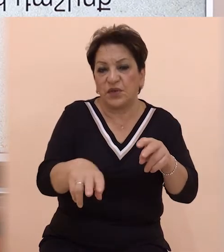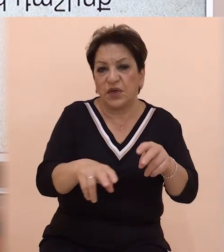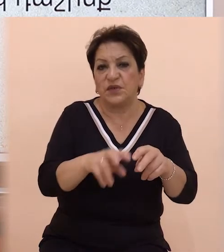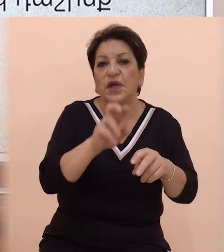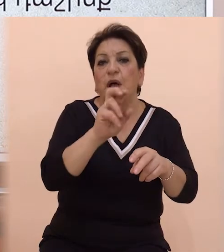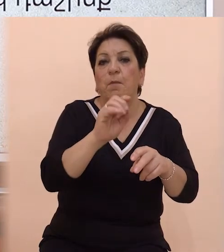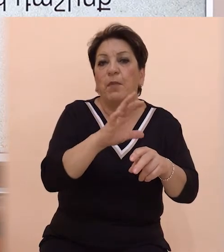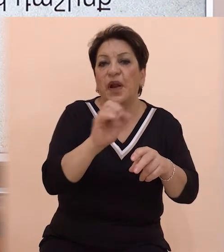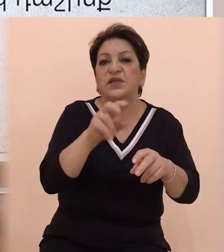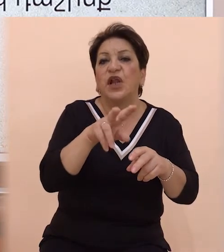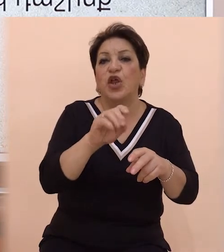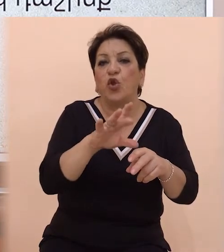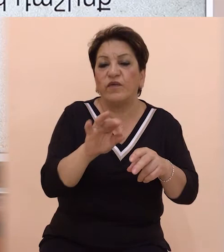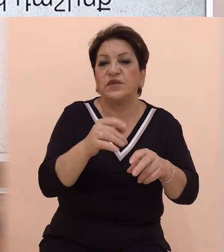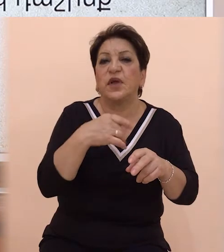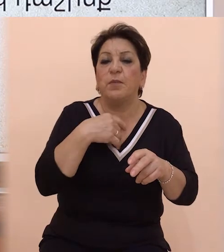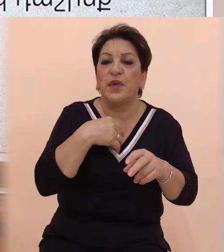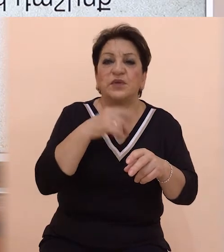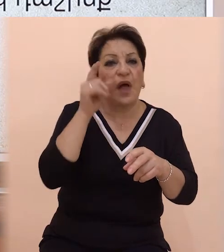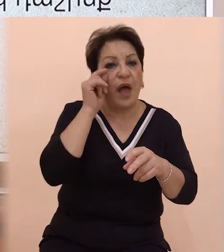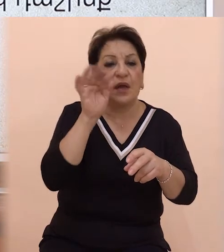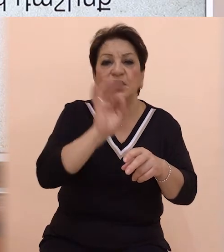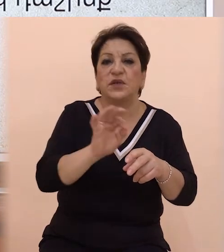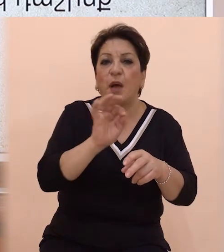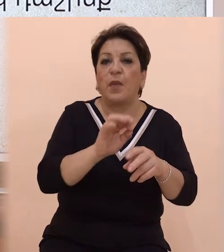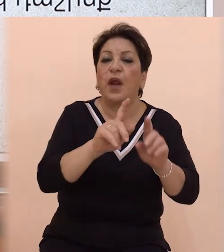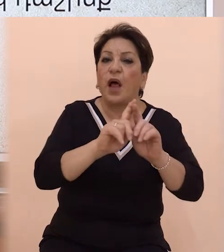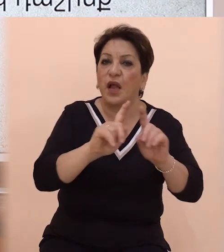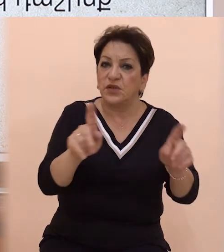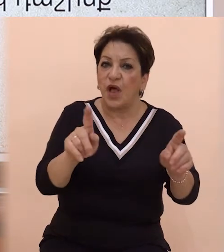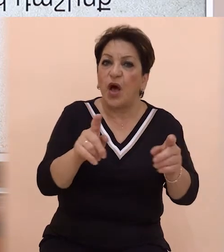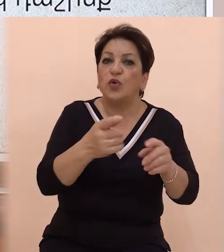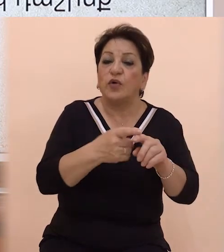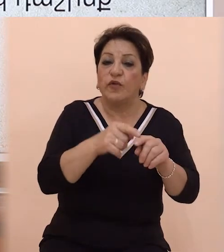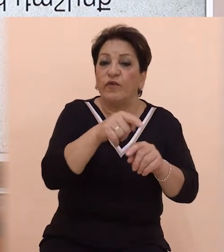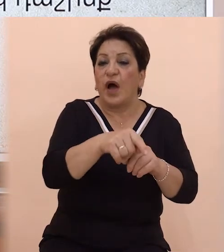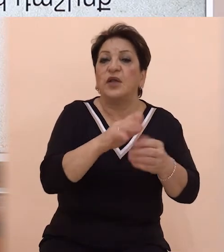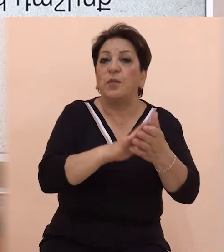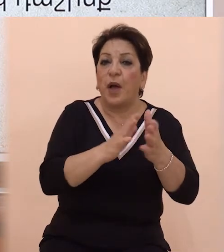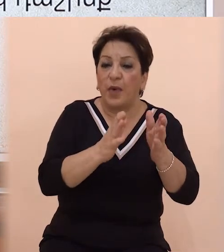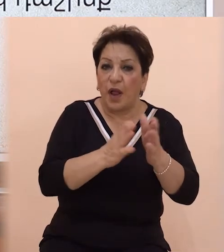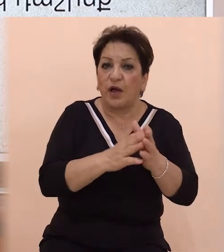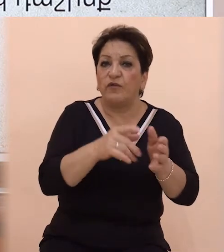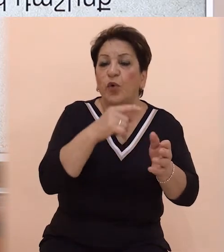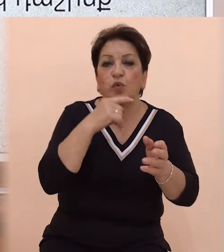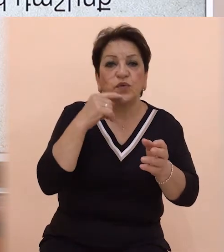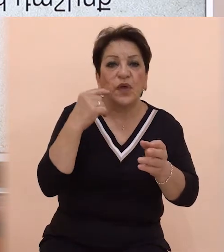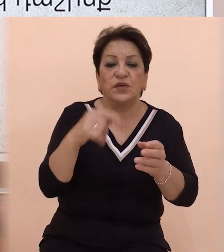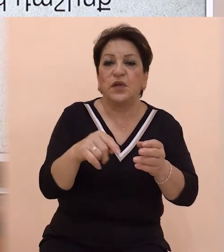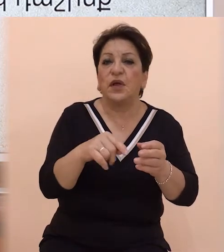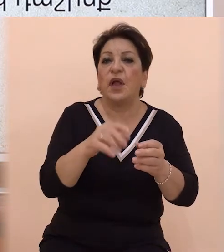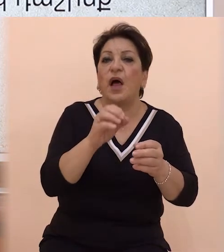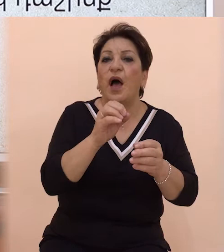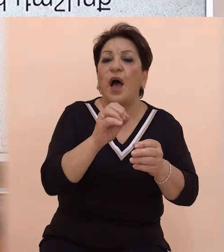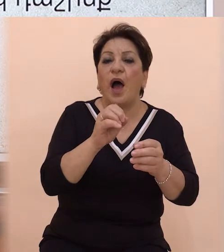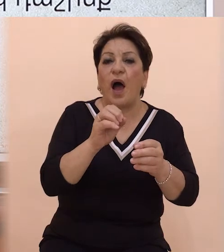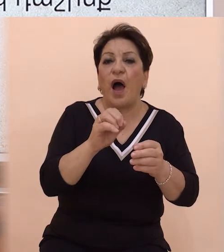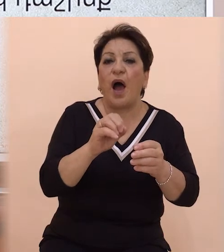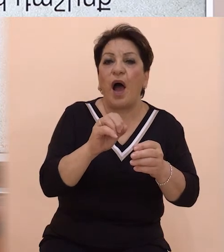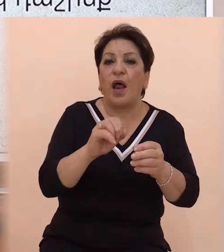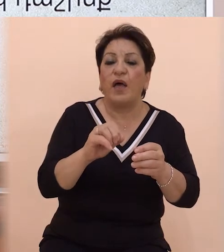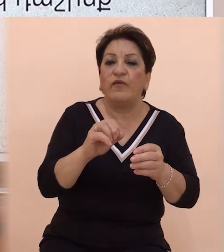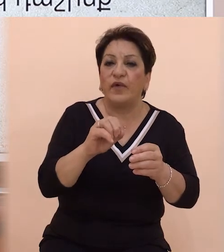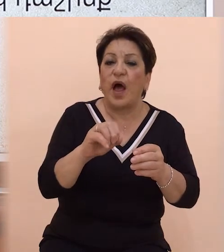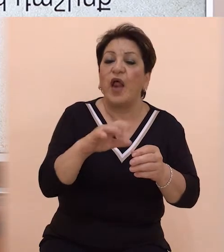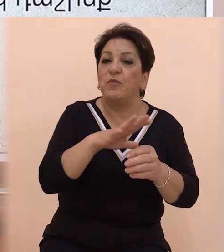տիտովսկի պայմանագիրը մեզ համար առանցնակի նշանակություննի, որով հետև հենց այս պայմանագրով էր, որ Հուսաստանը, արևմության, Հայաստանը,